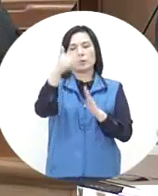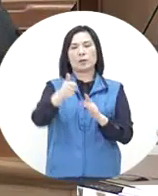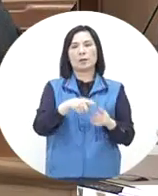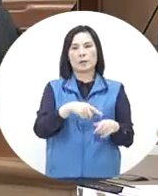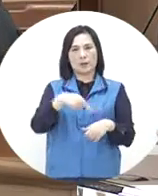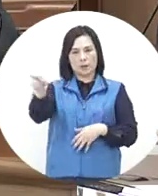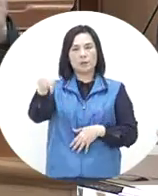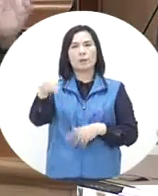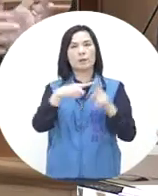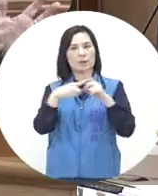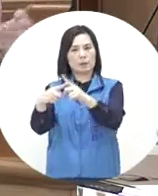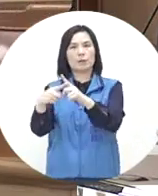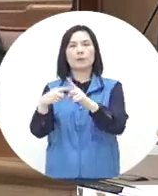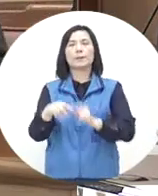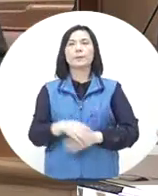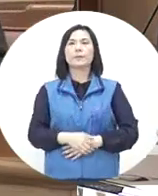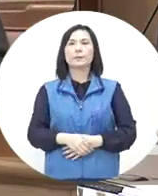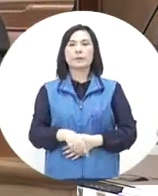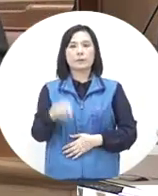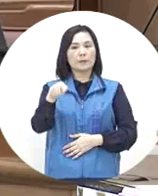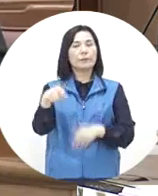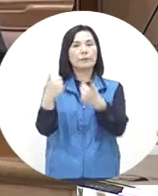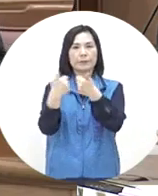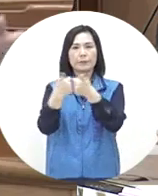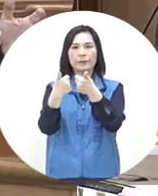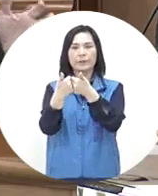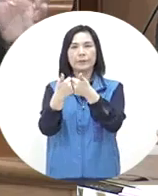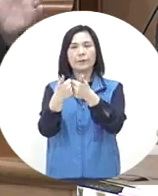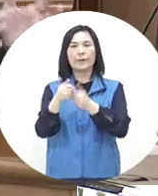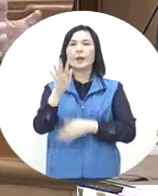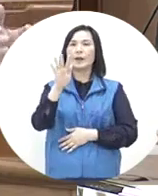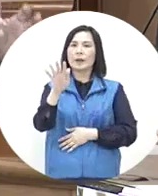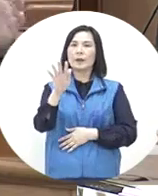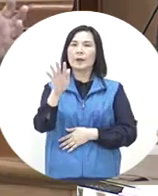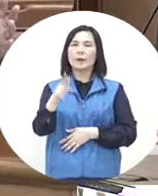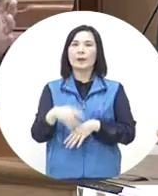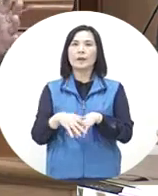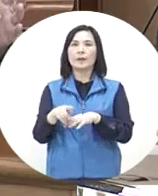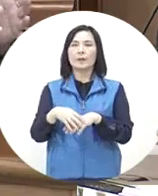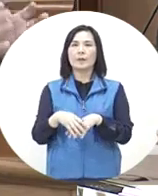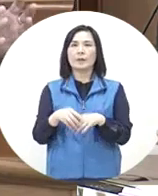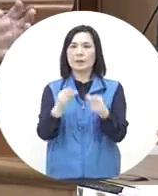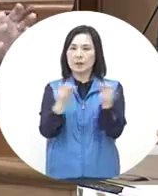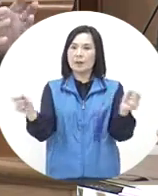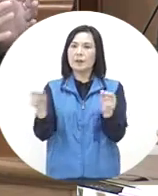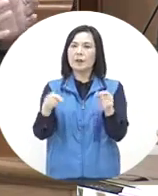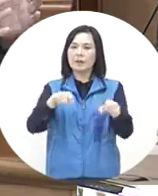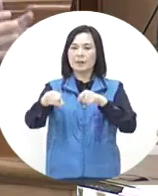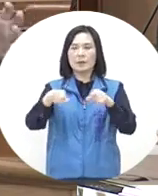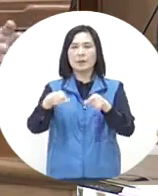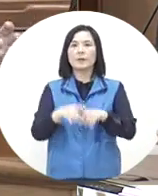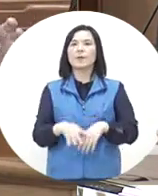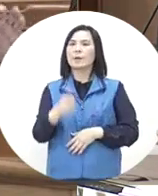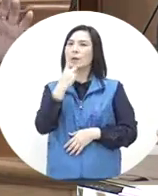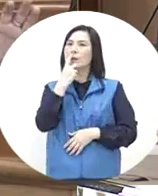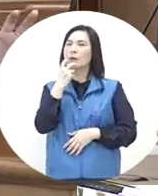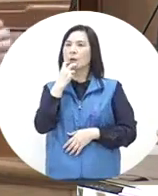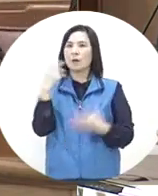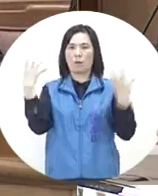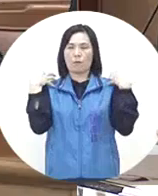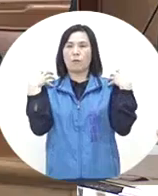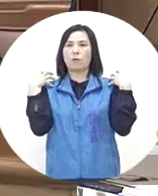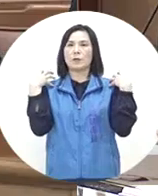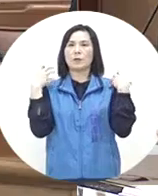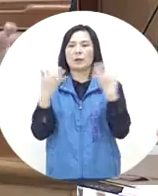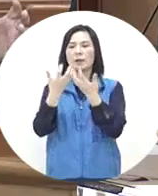哈，那个会议上面，那有明确的就是因为长期方案各个中央的该管单位各有不